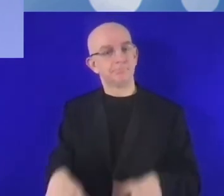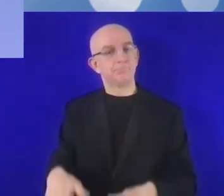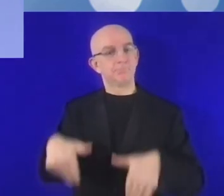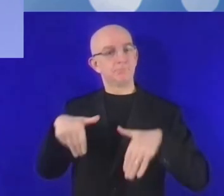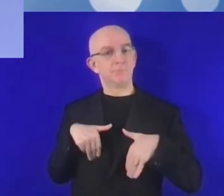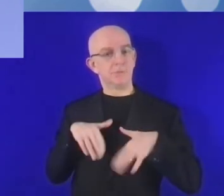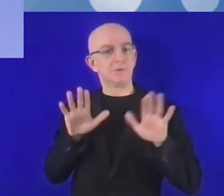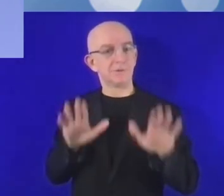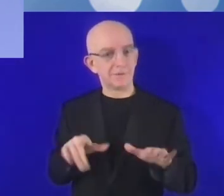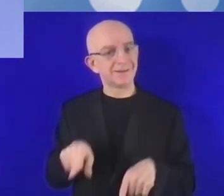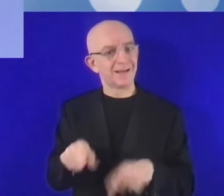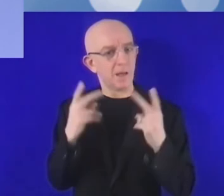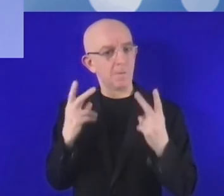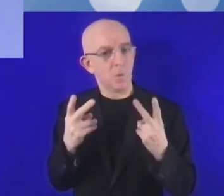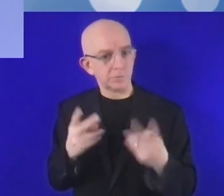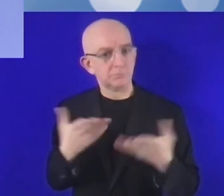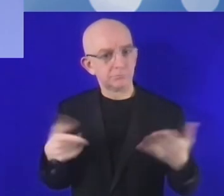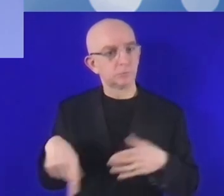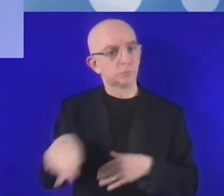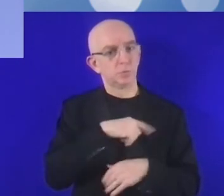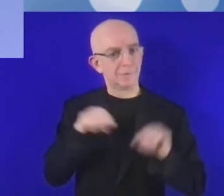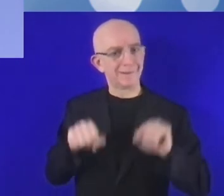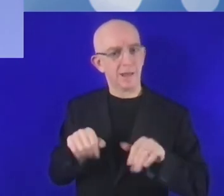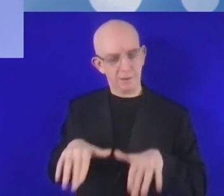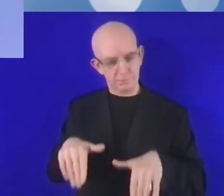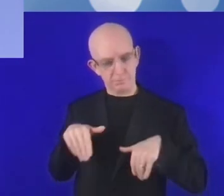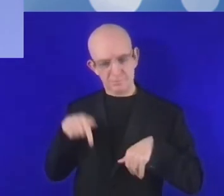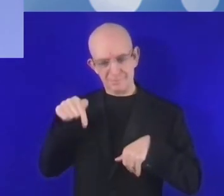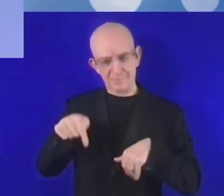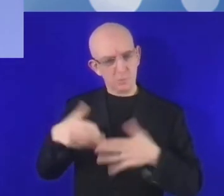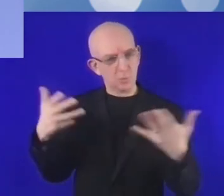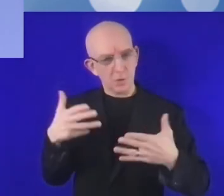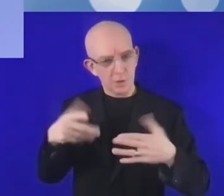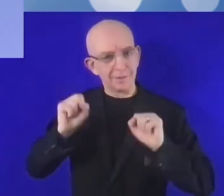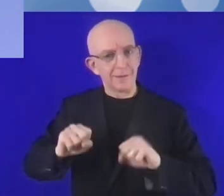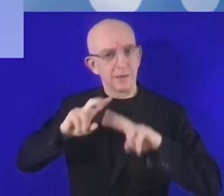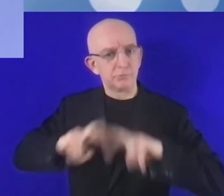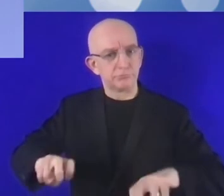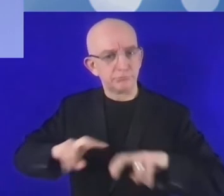objective, celle qui peut être mesurée, analysée de manière scientifique.